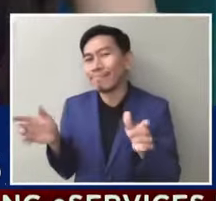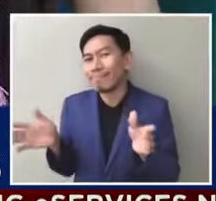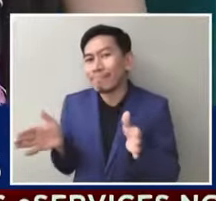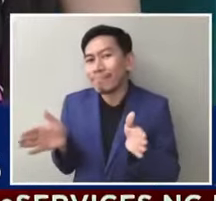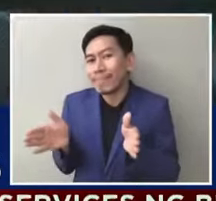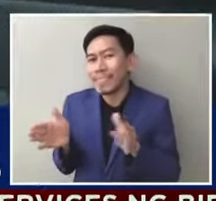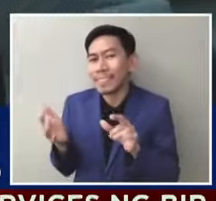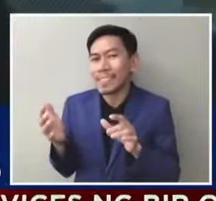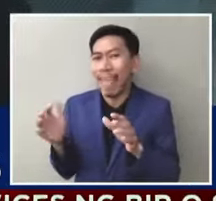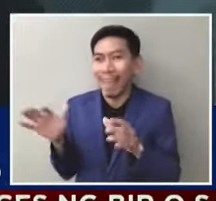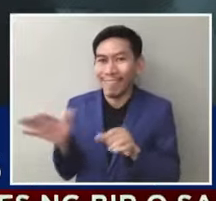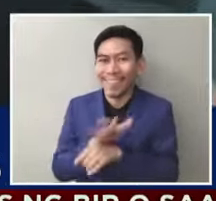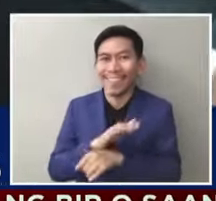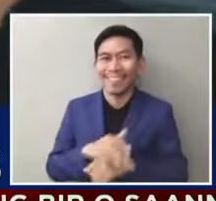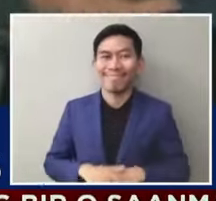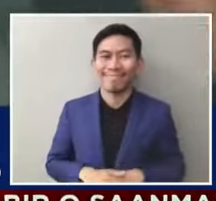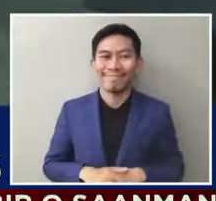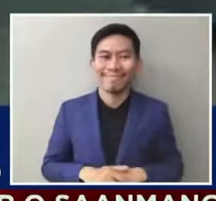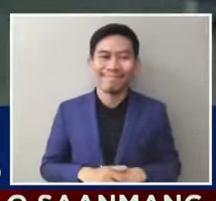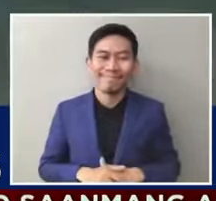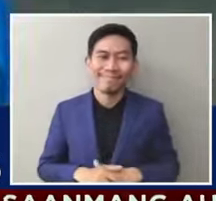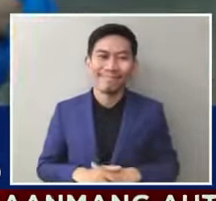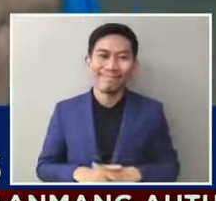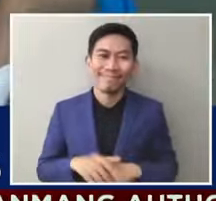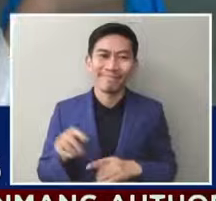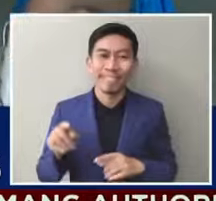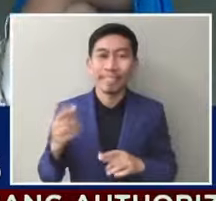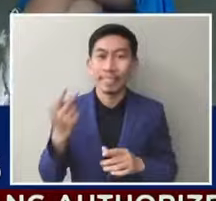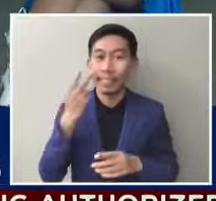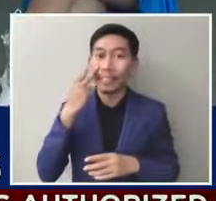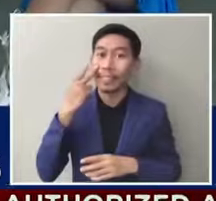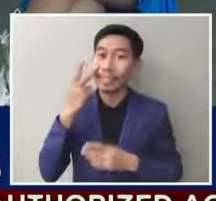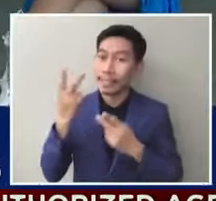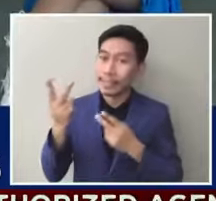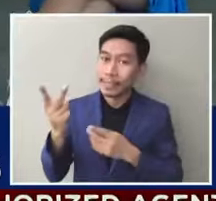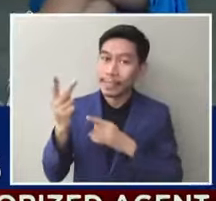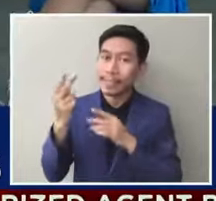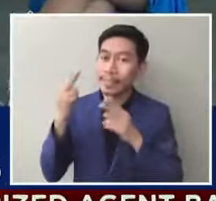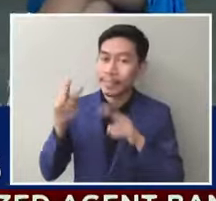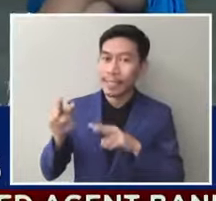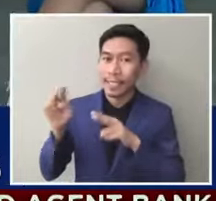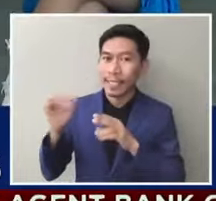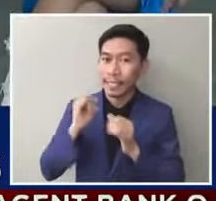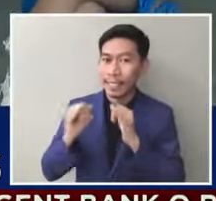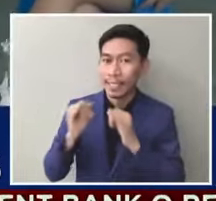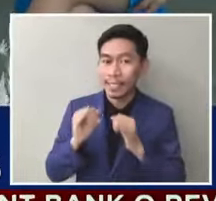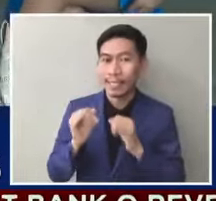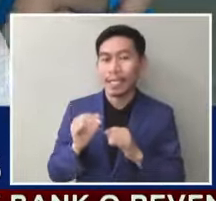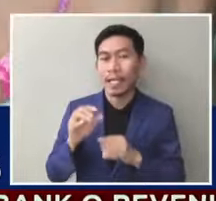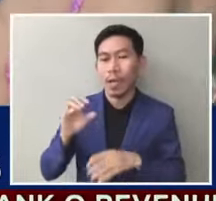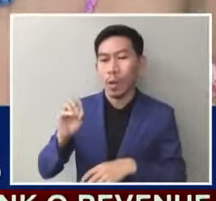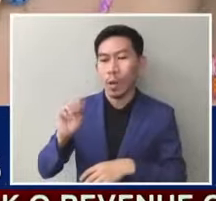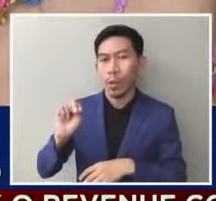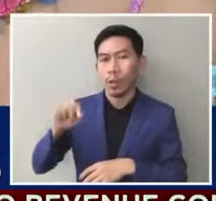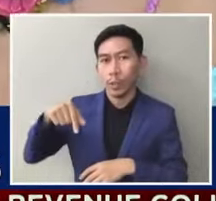mangyari po to lahat. Mapapanood ang buong panayam sa Bini sa On Cue sa